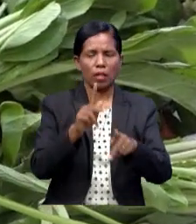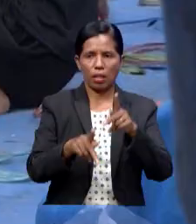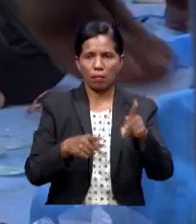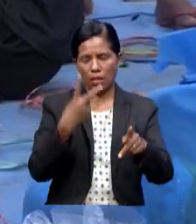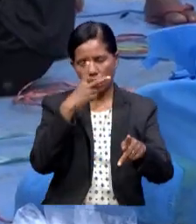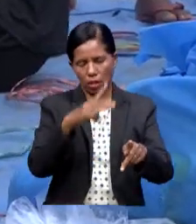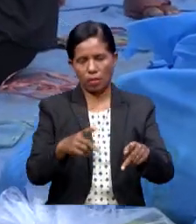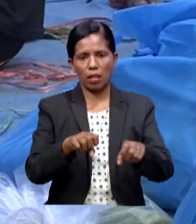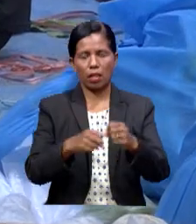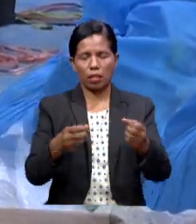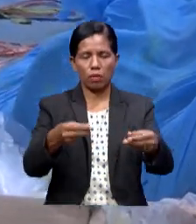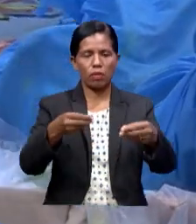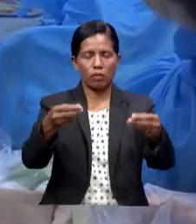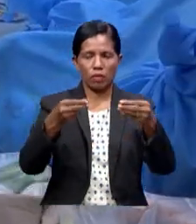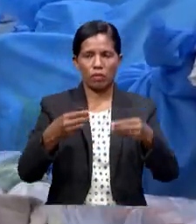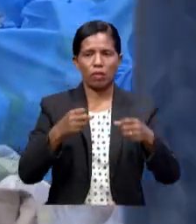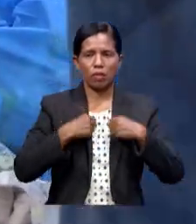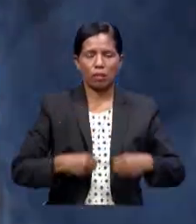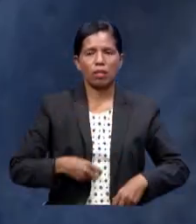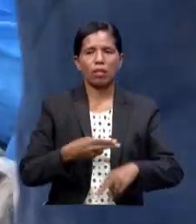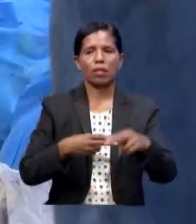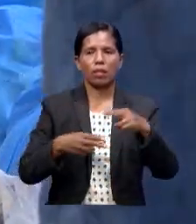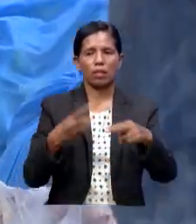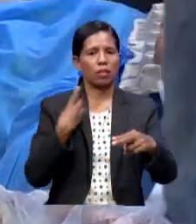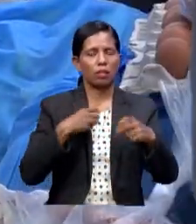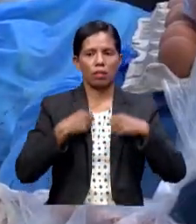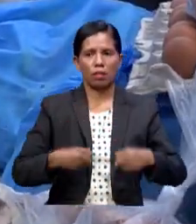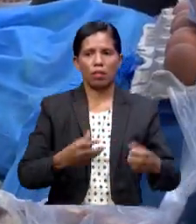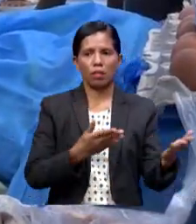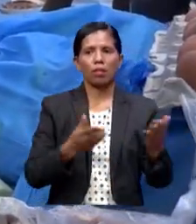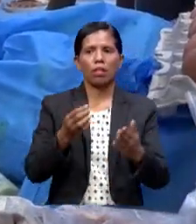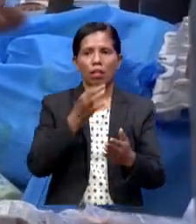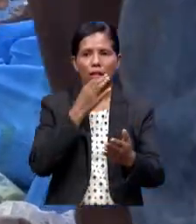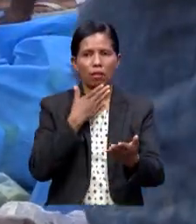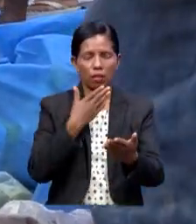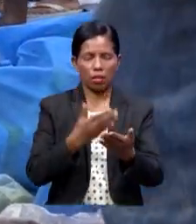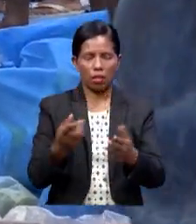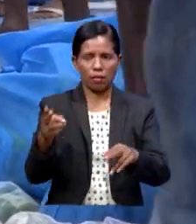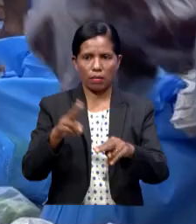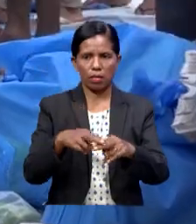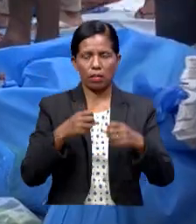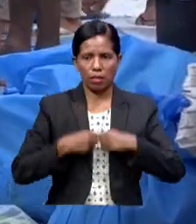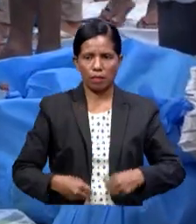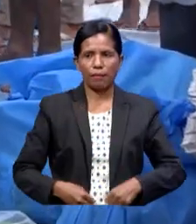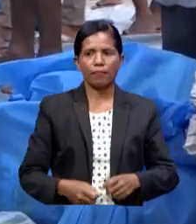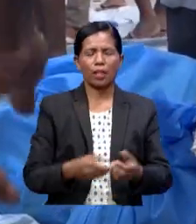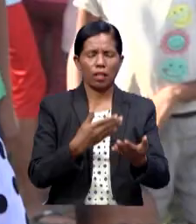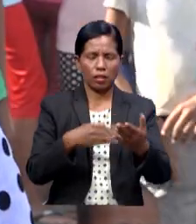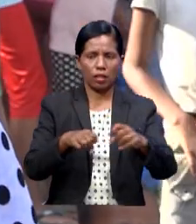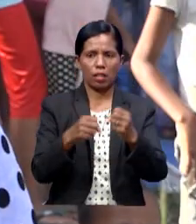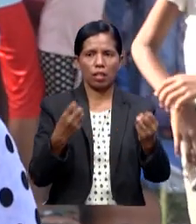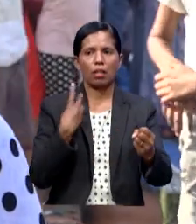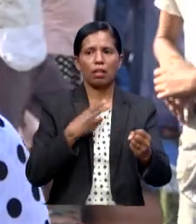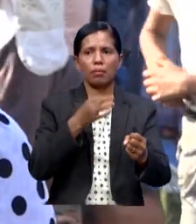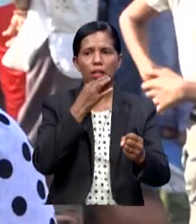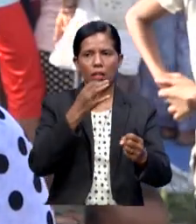buat dorok-dorok sen mai fo, dia Saudi he 500 Saudi lah yang 500 keluar yang hand dia permainan minta Saudi los keluar falas sesangatan sama ami hang si